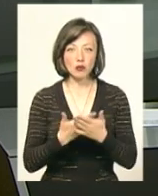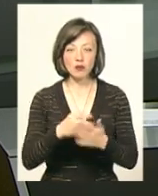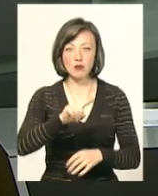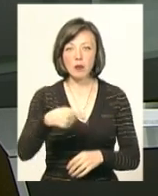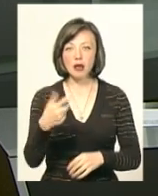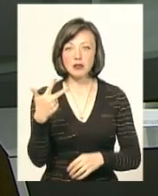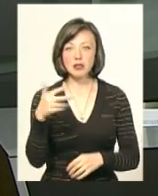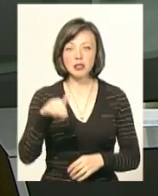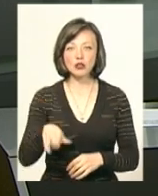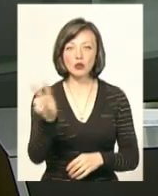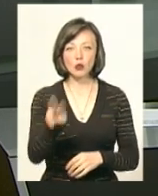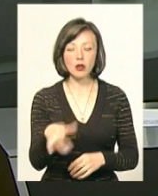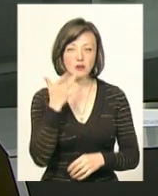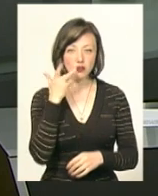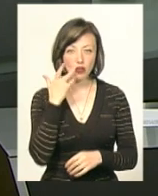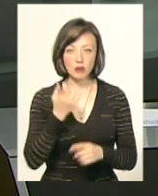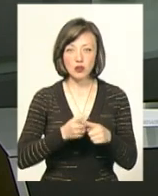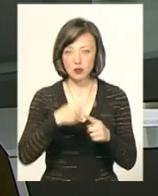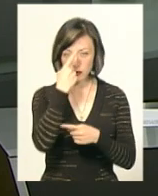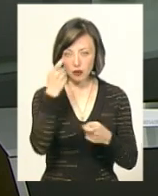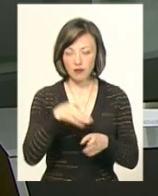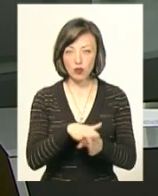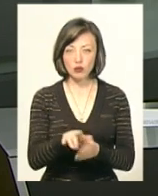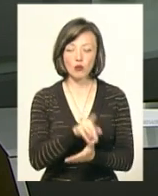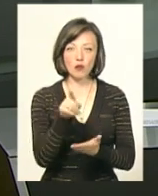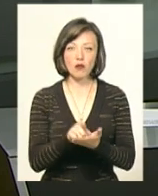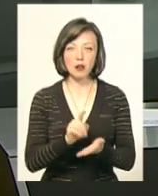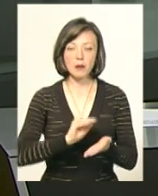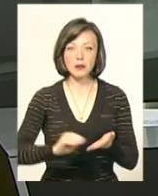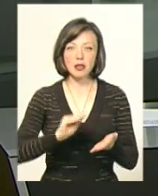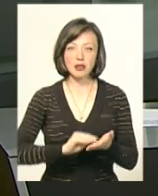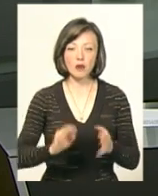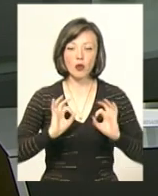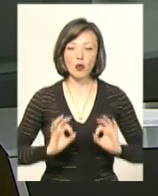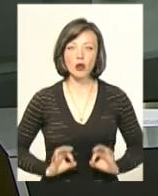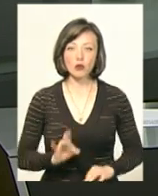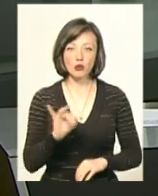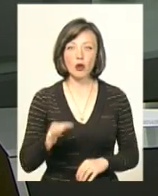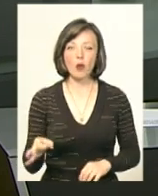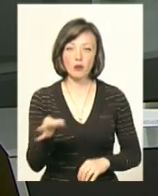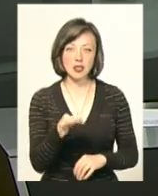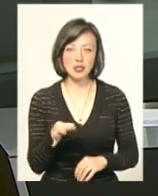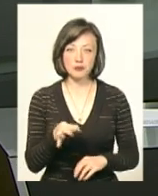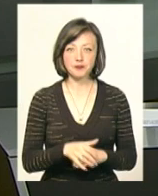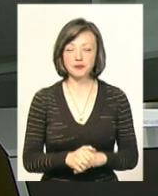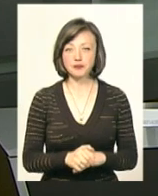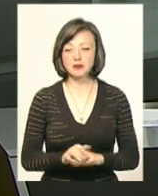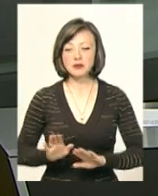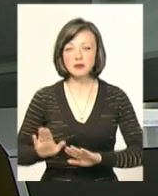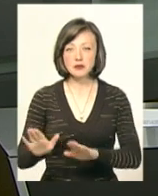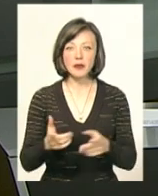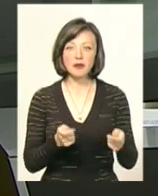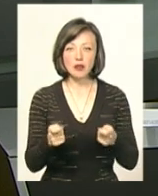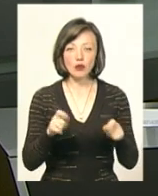вимаганні 3 000 доларів США. Про це повідомила виконуюча обов'язки прес-секретаря прокуратури області Наталія Гончарук. Заступника